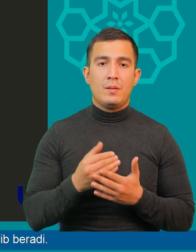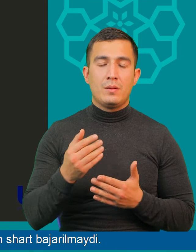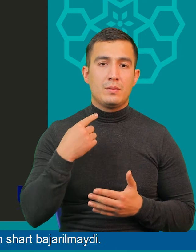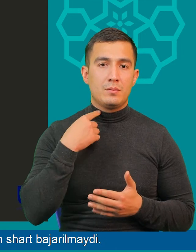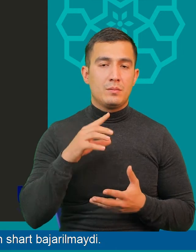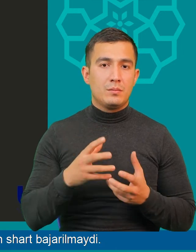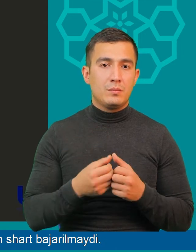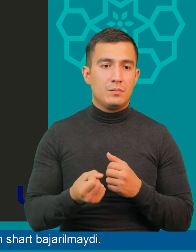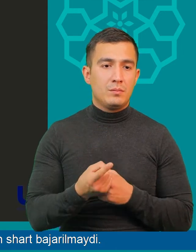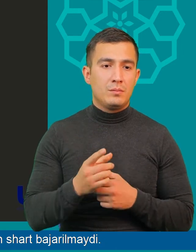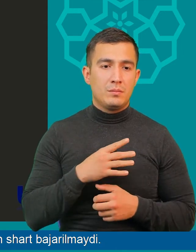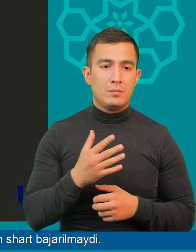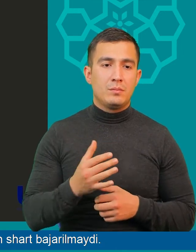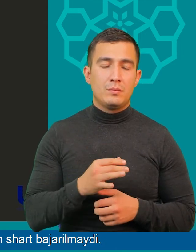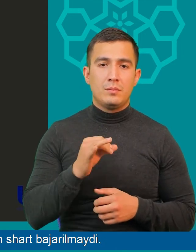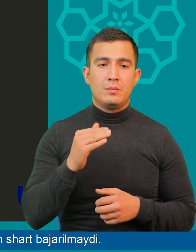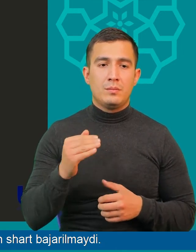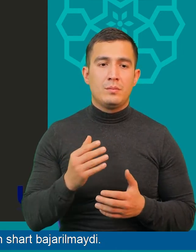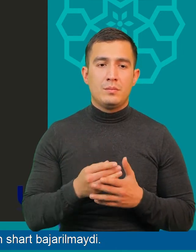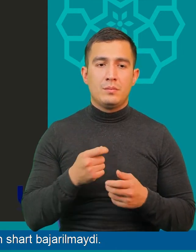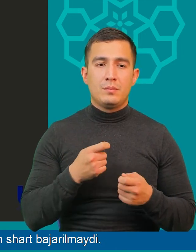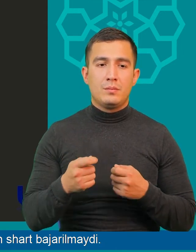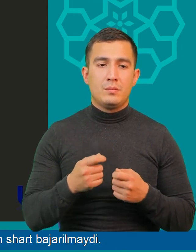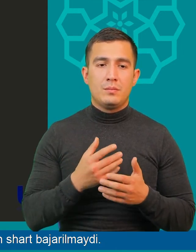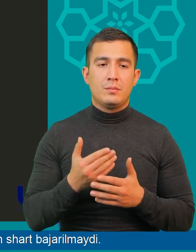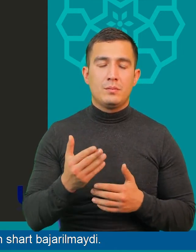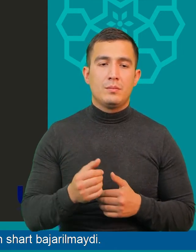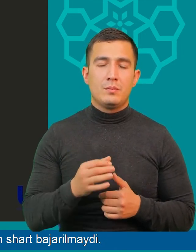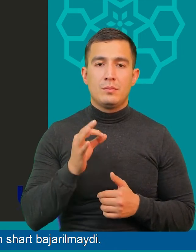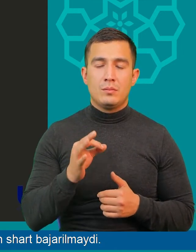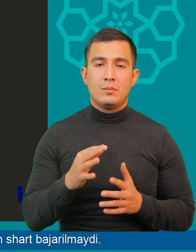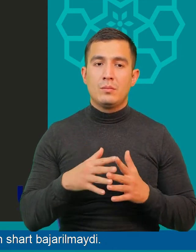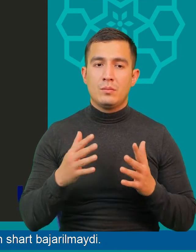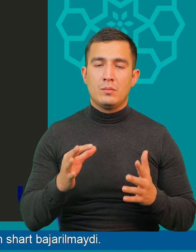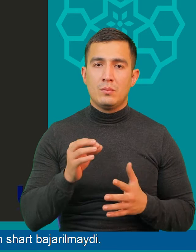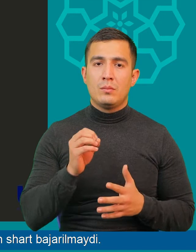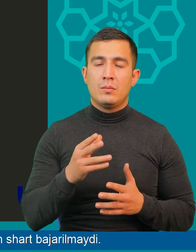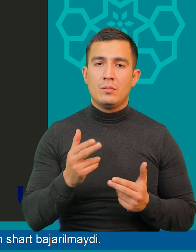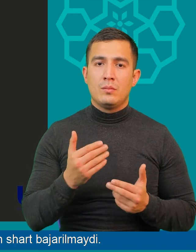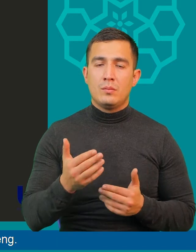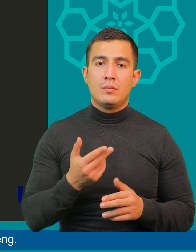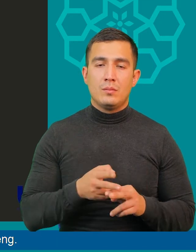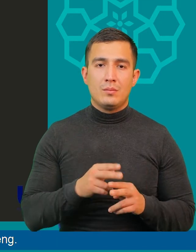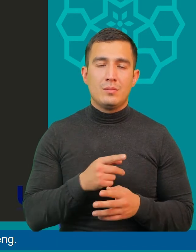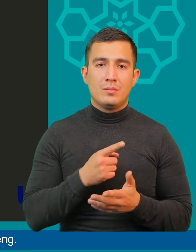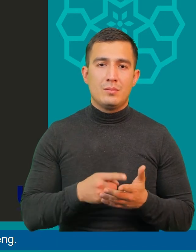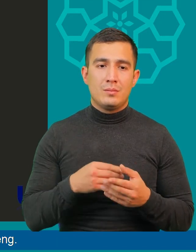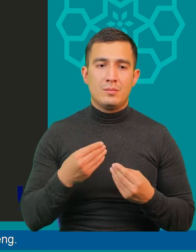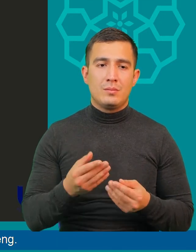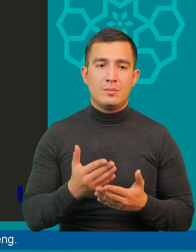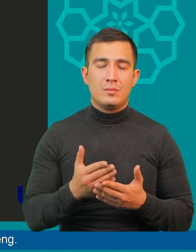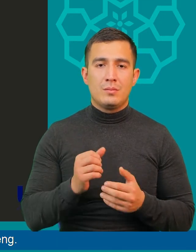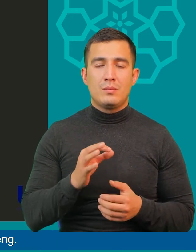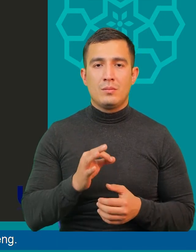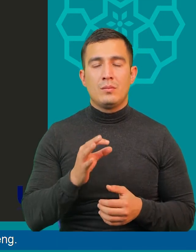chiqarib beradi. Chunki bu yerda if operator solishtiradi. 0 kattami 0 dan. Shart bajarilmaydi, ya'ni 0 0 dan katta